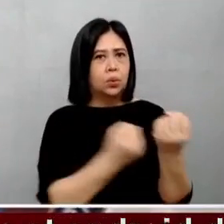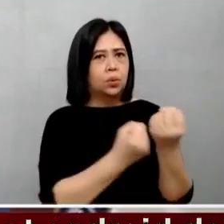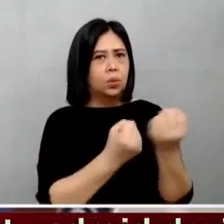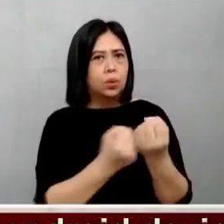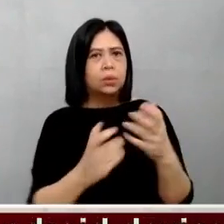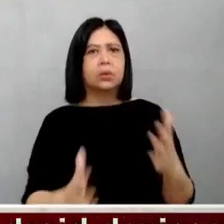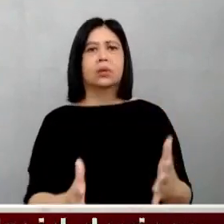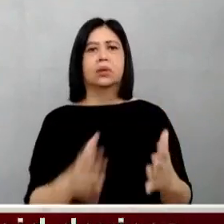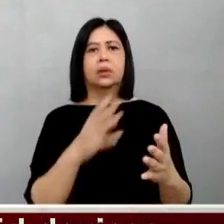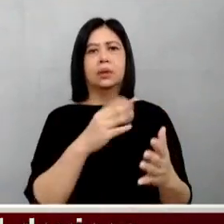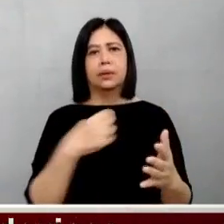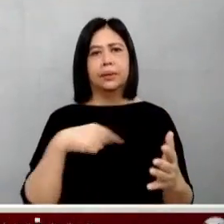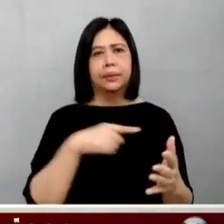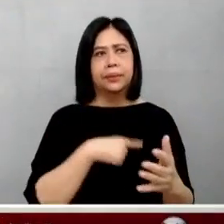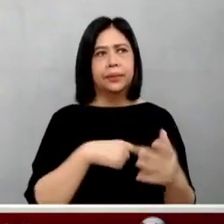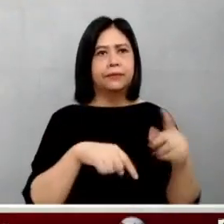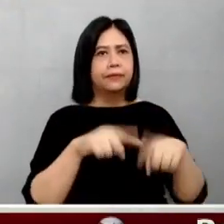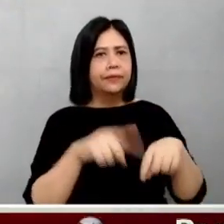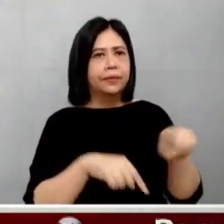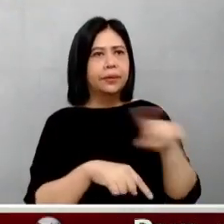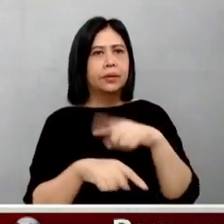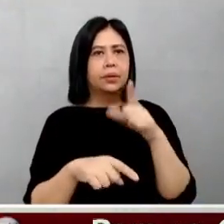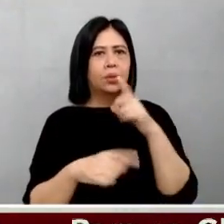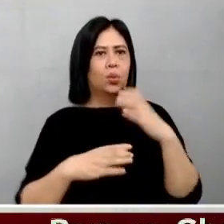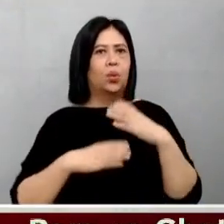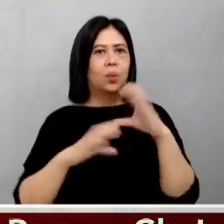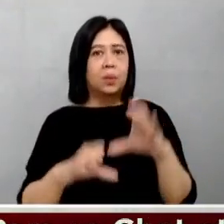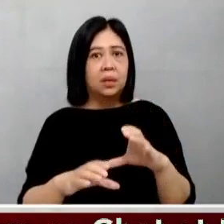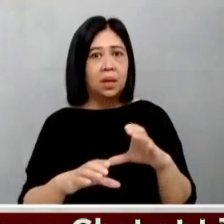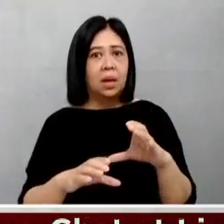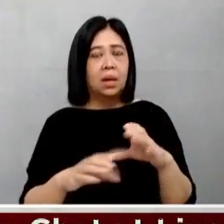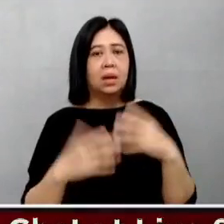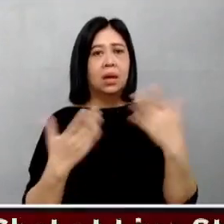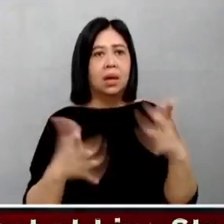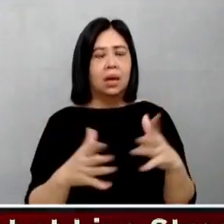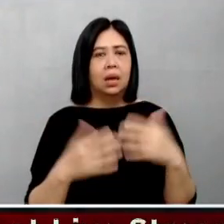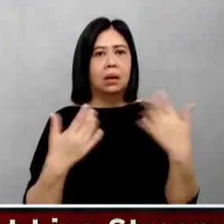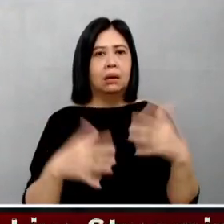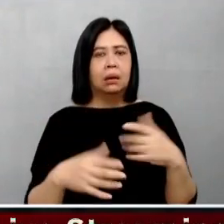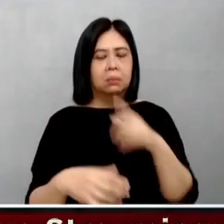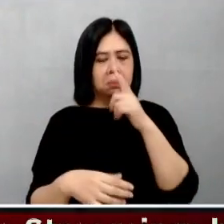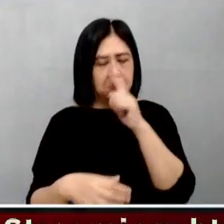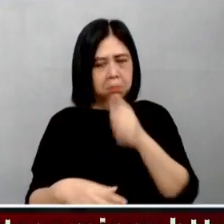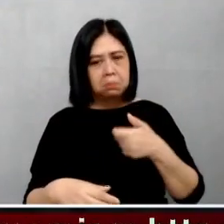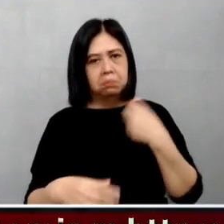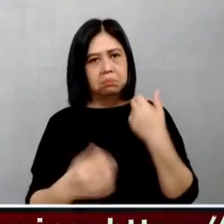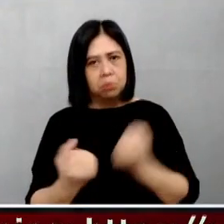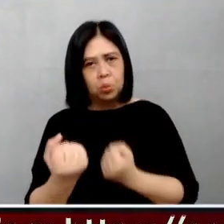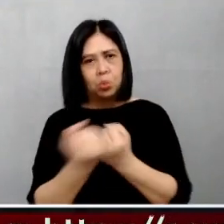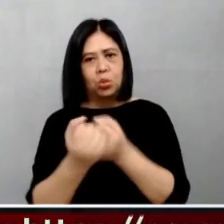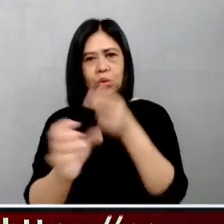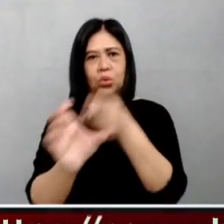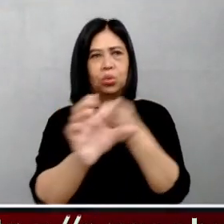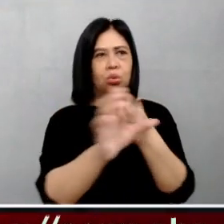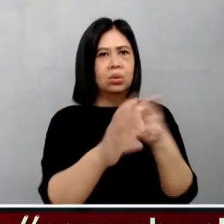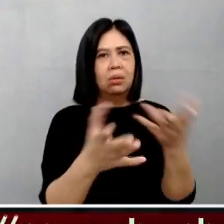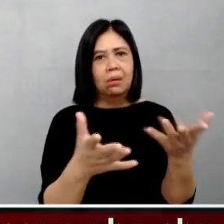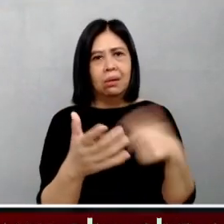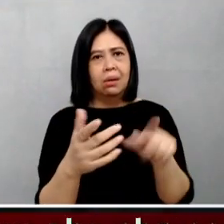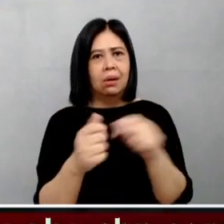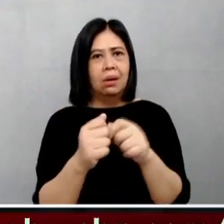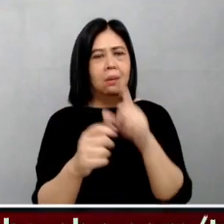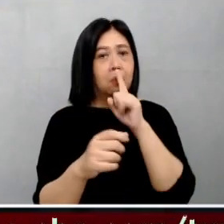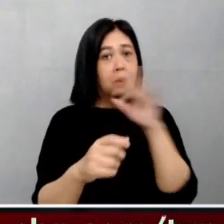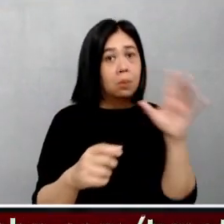mga kasamahan, ay nag-commit na, sumaya na, kumbaga sumama na sa pangako o